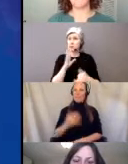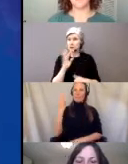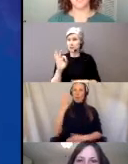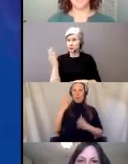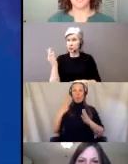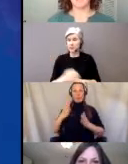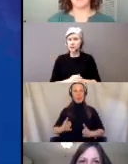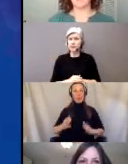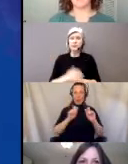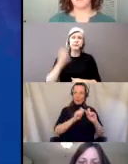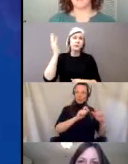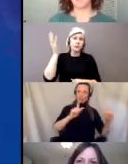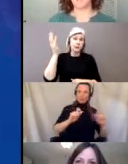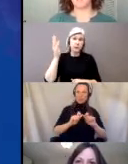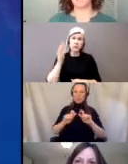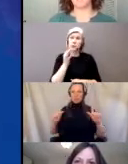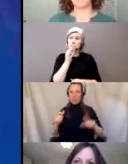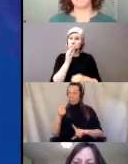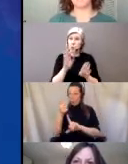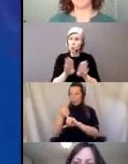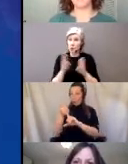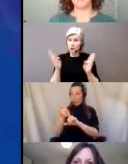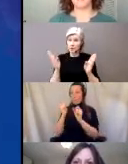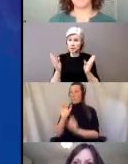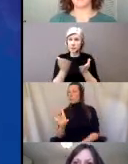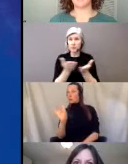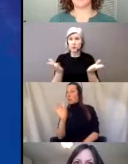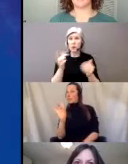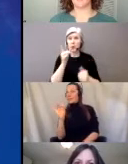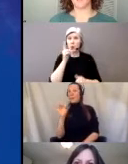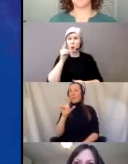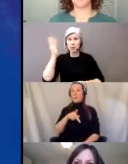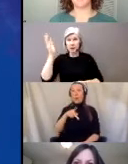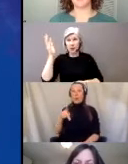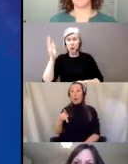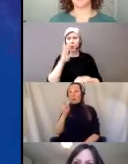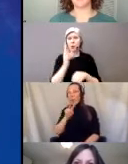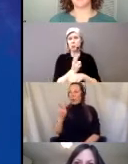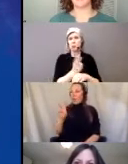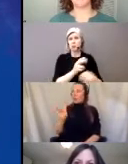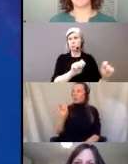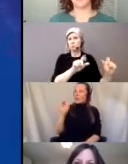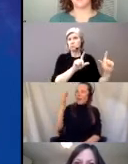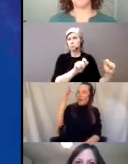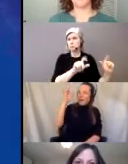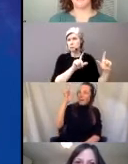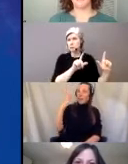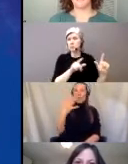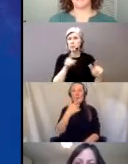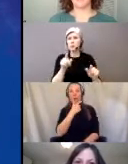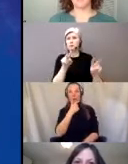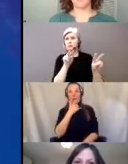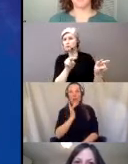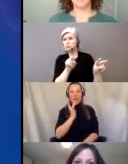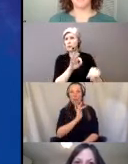écrans et les participants auront la possibilité de visionner la présentation en français ou en anglais. Vous verrez